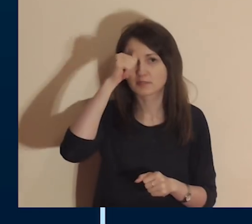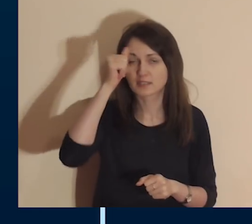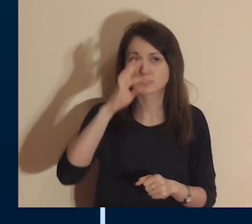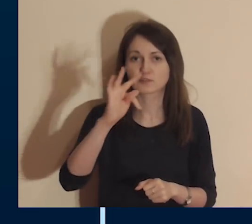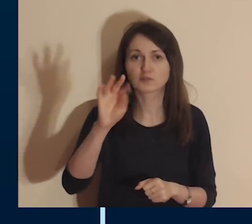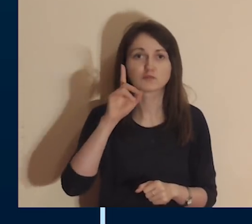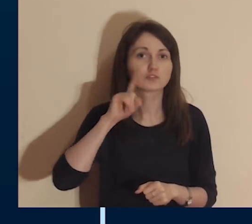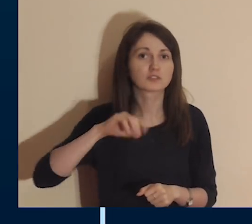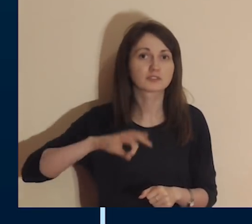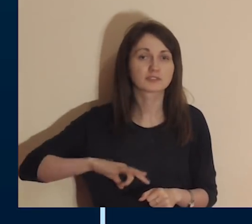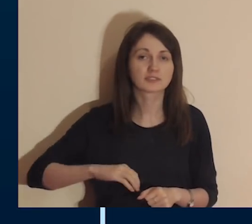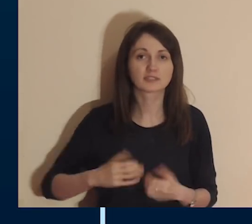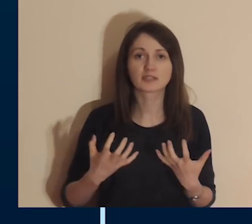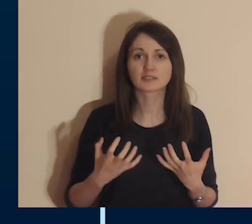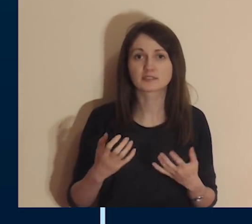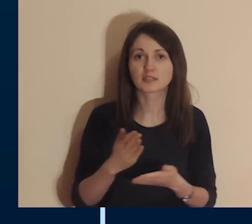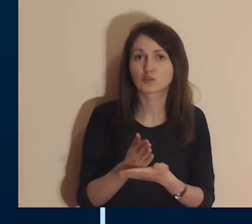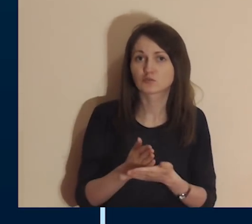najemników.